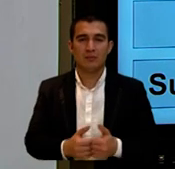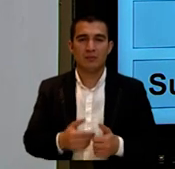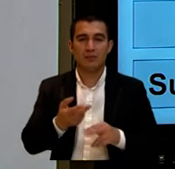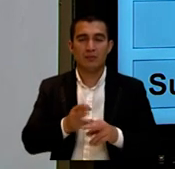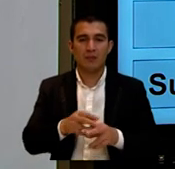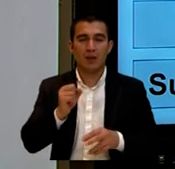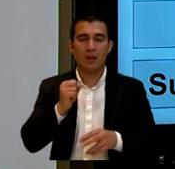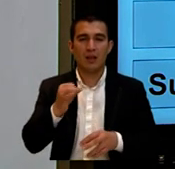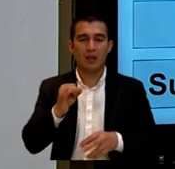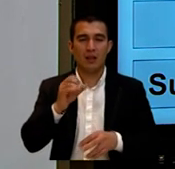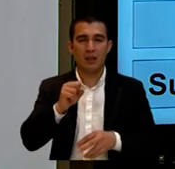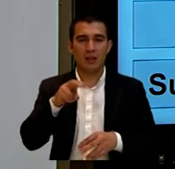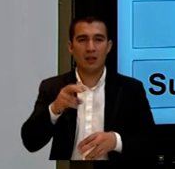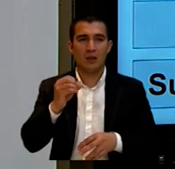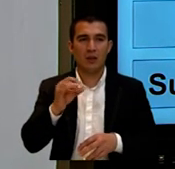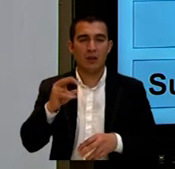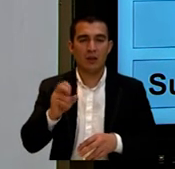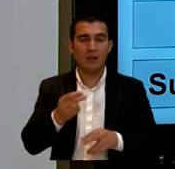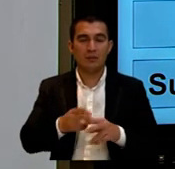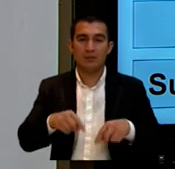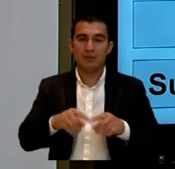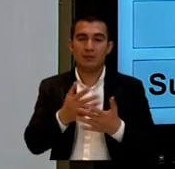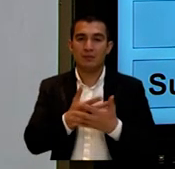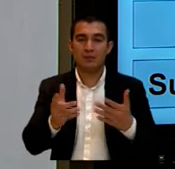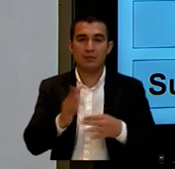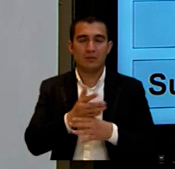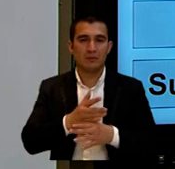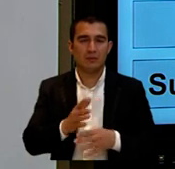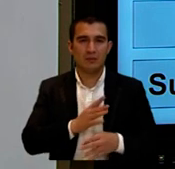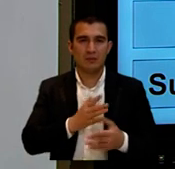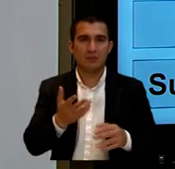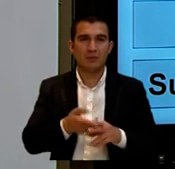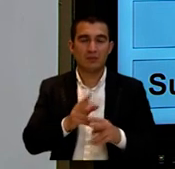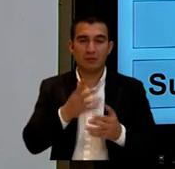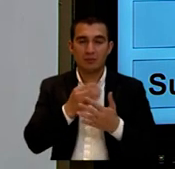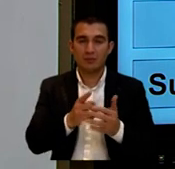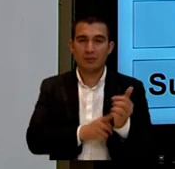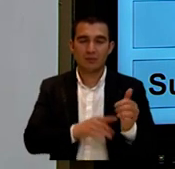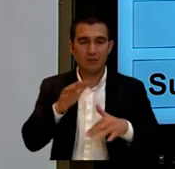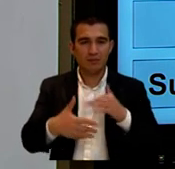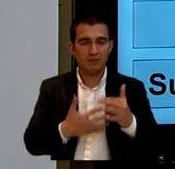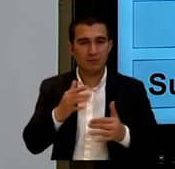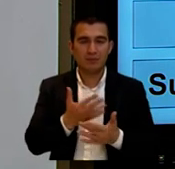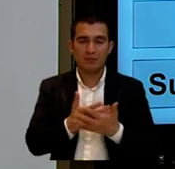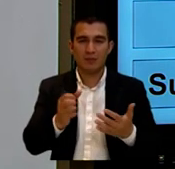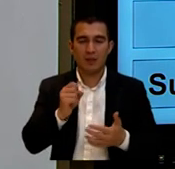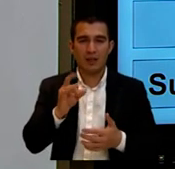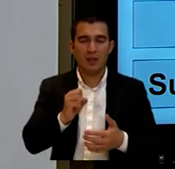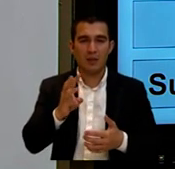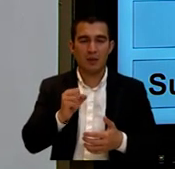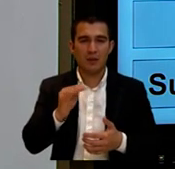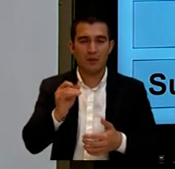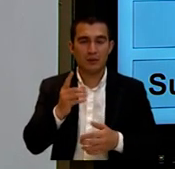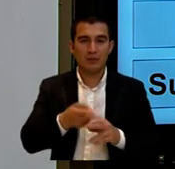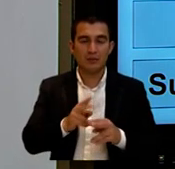ғам úғы ғумі үші ғам қасылы болғы үшін, ғам қарқи ғам Әмунің ҚАН Айл әниж системасыда екі араморфозларге келеттігін